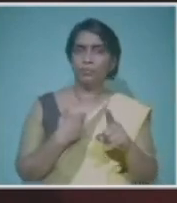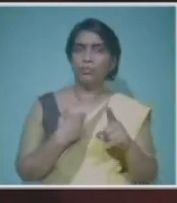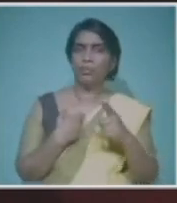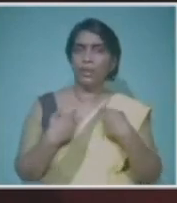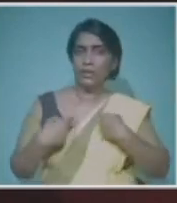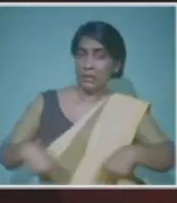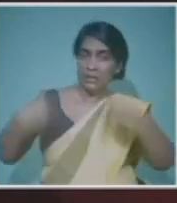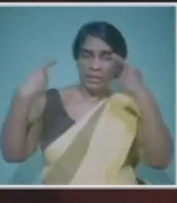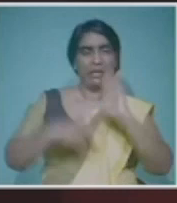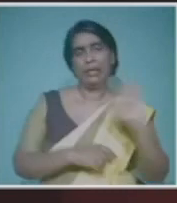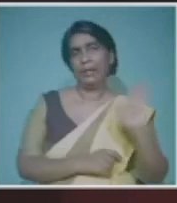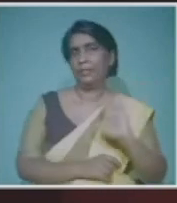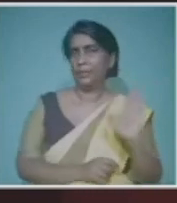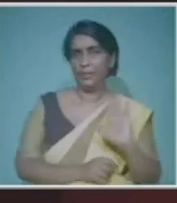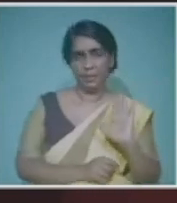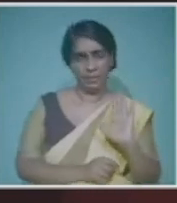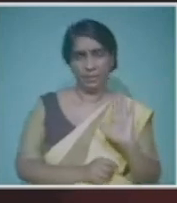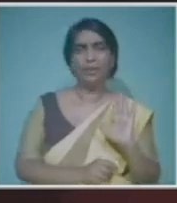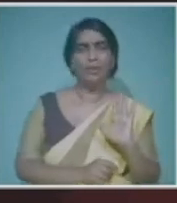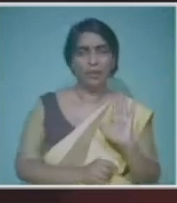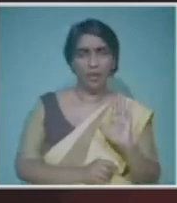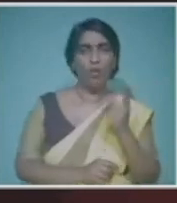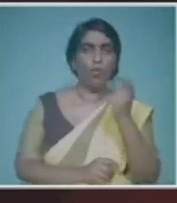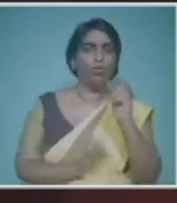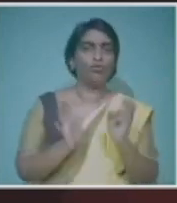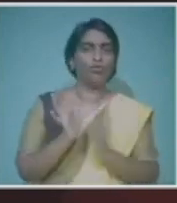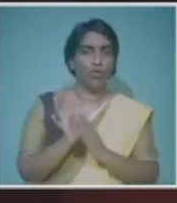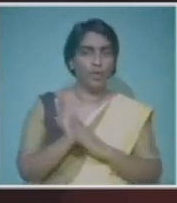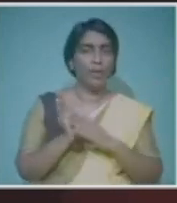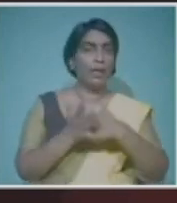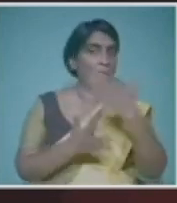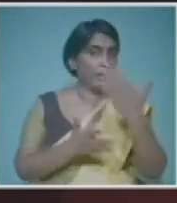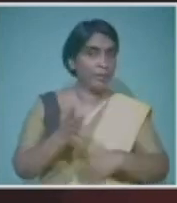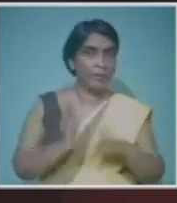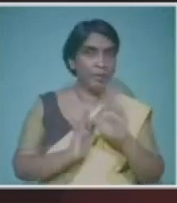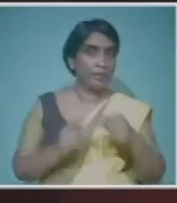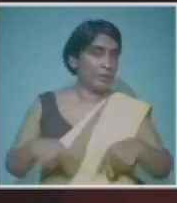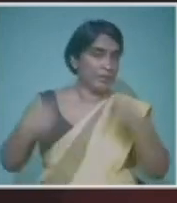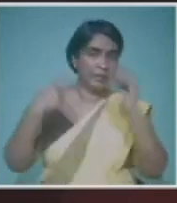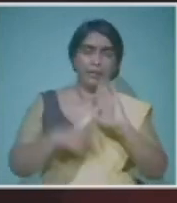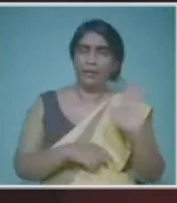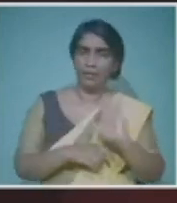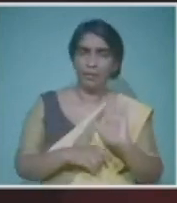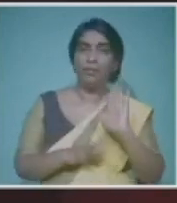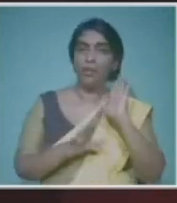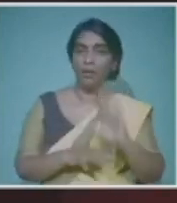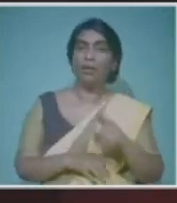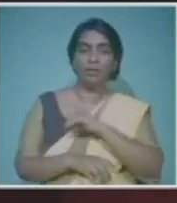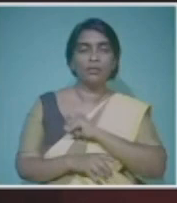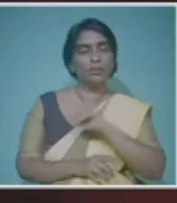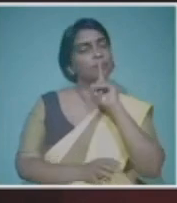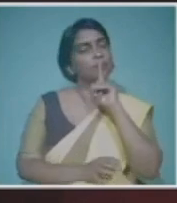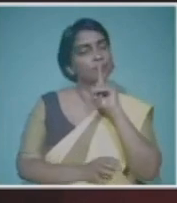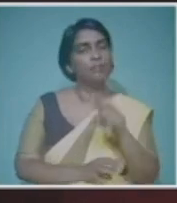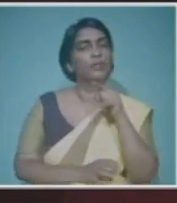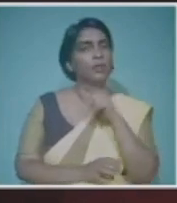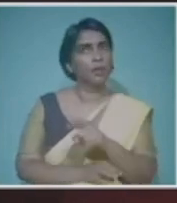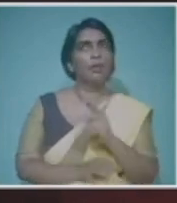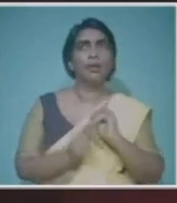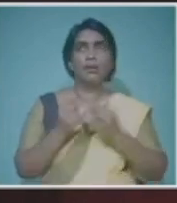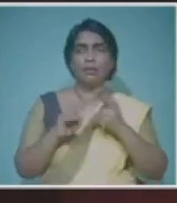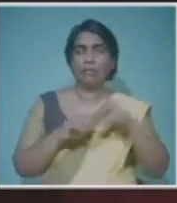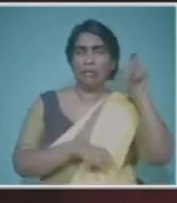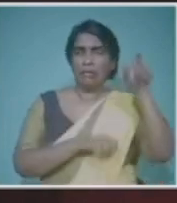අභියෝගයට ලක් කරනවා නෙවෙයි ගරු කථානායකතුමනි, මුදල් කාර්ය සභාවේ වාර්තාව අභියෝග ලක් කරනවා නෙවෙයි. නමුත් ඔබතුමාගෙන් ඉල්ලීමක් කරන්නේ මොකද මේ